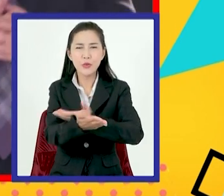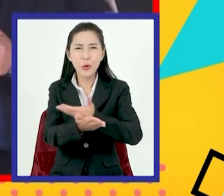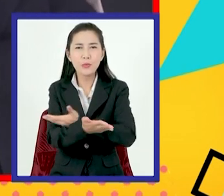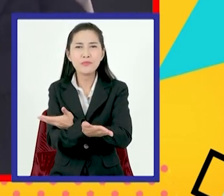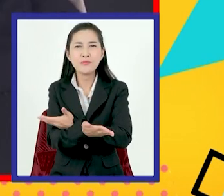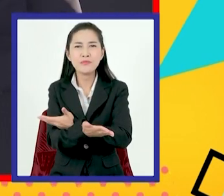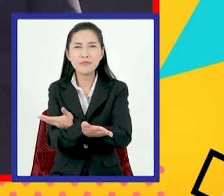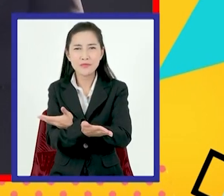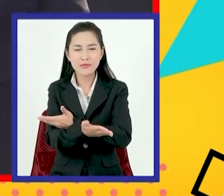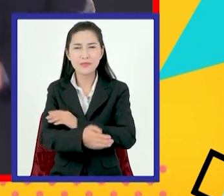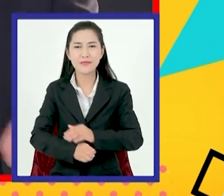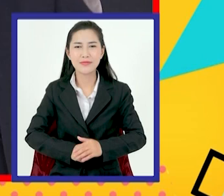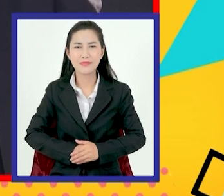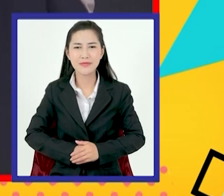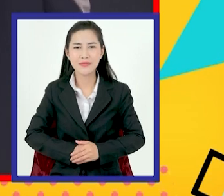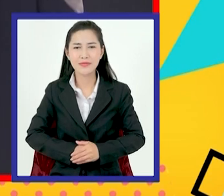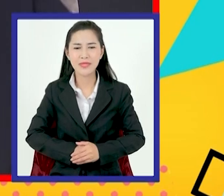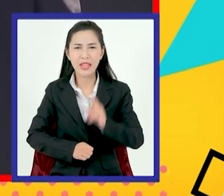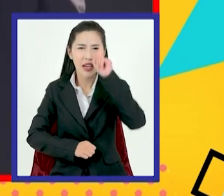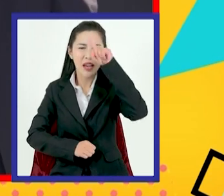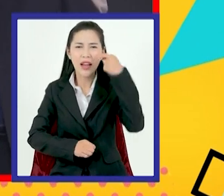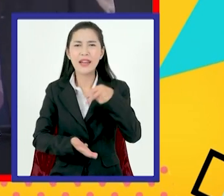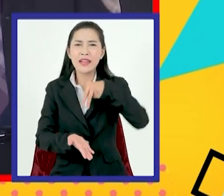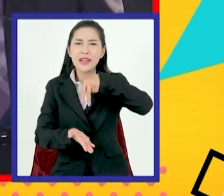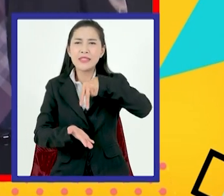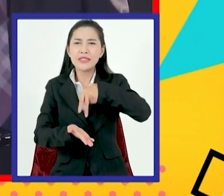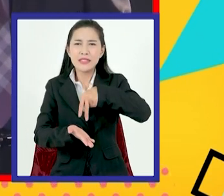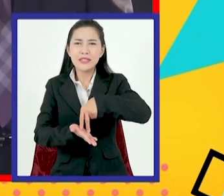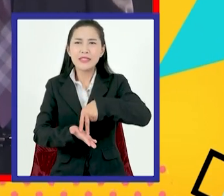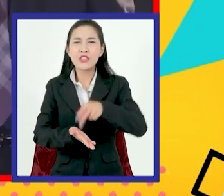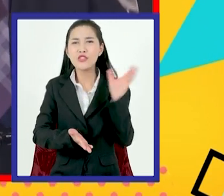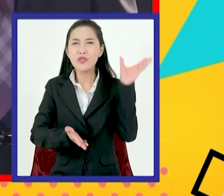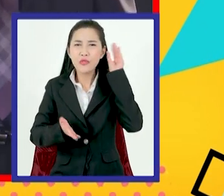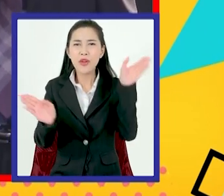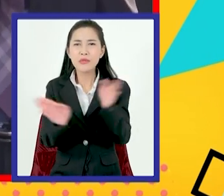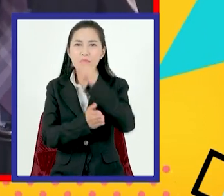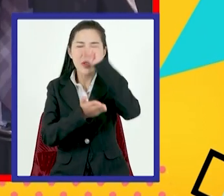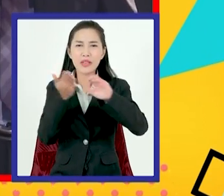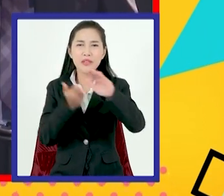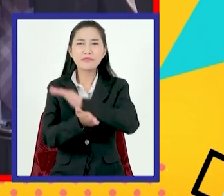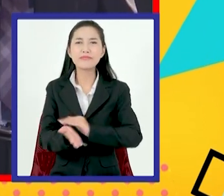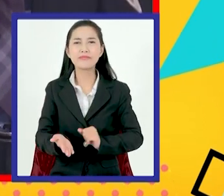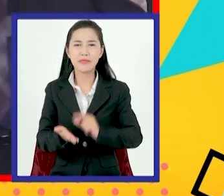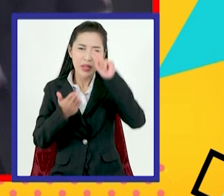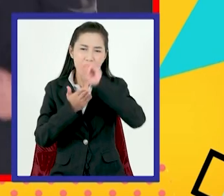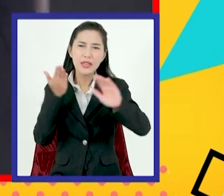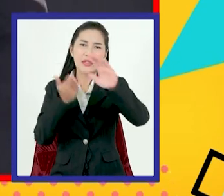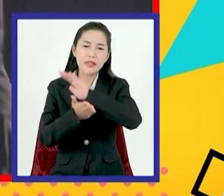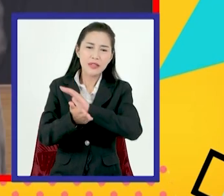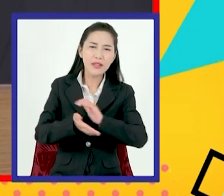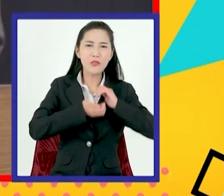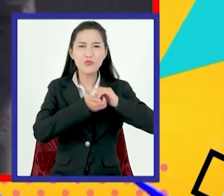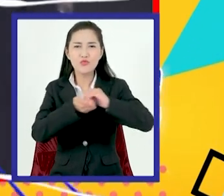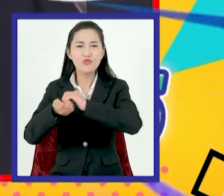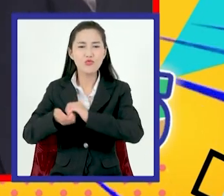ซื้อหวยใครจะยืนครบธงชาติครับท่านประธาน อาจจะยืน ไทยรวมประเทศชาติไทยนี่โ